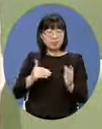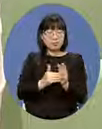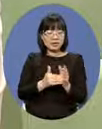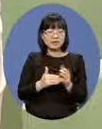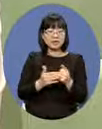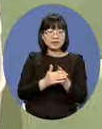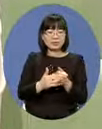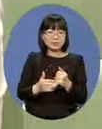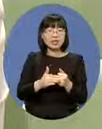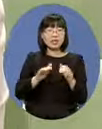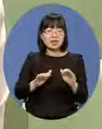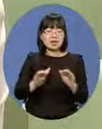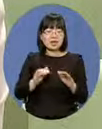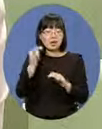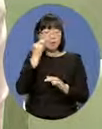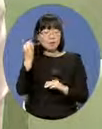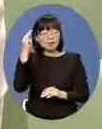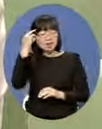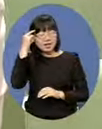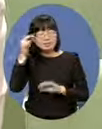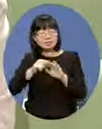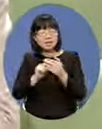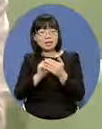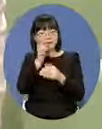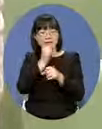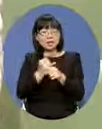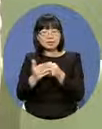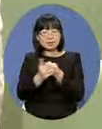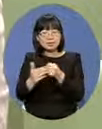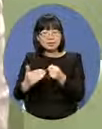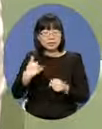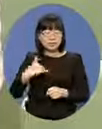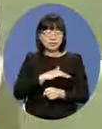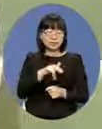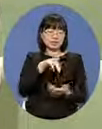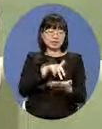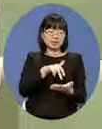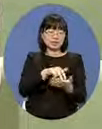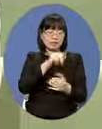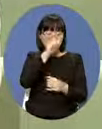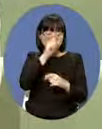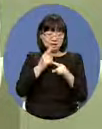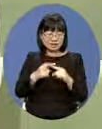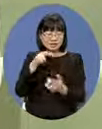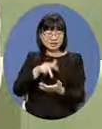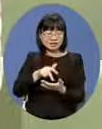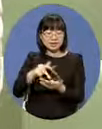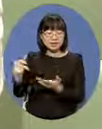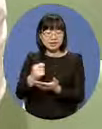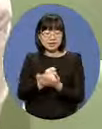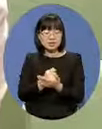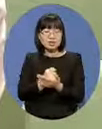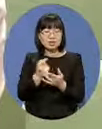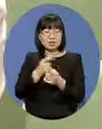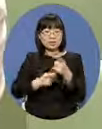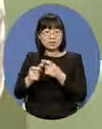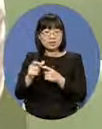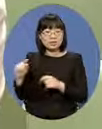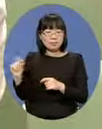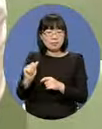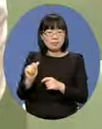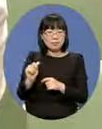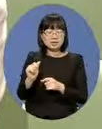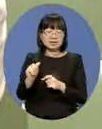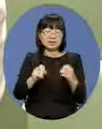그래서 아이도 사실은 엄마를 생각하는 마음이 있었기 때문에 우리는 그 부분, 그런 긍정적인 부분을 가지고 조금 더 빠른 속도로 좀